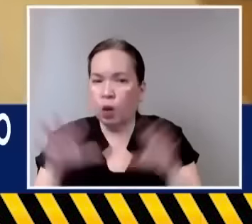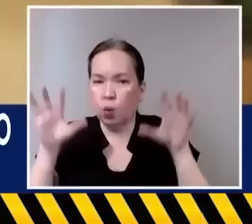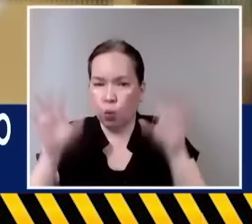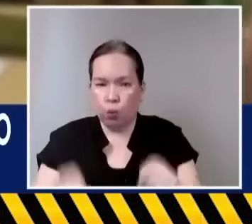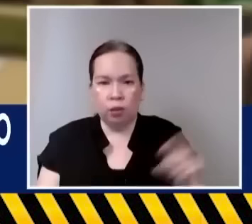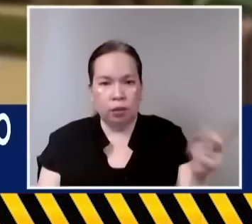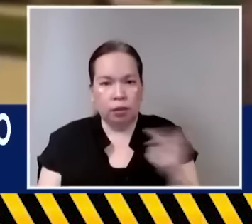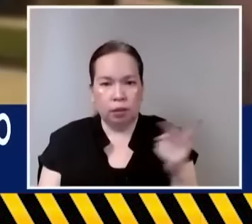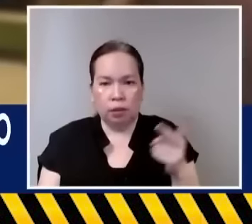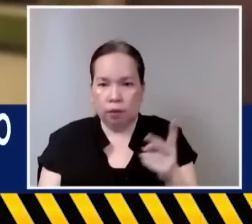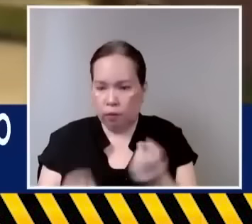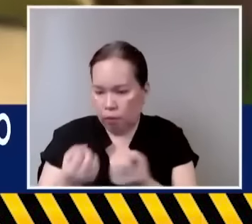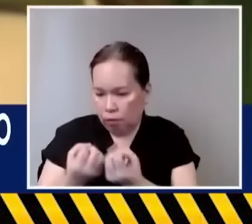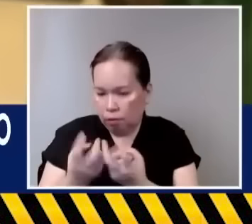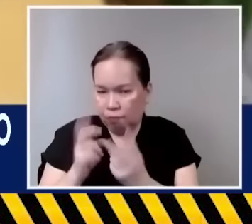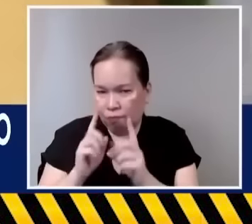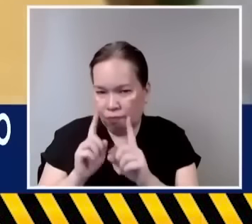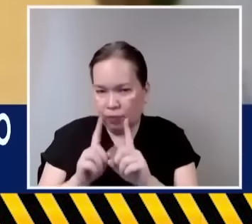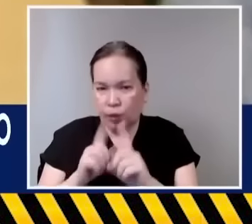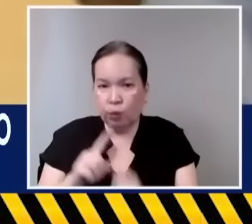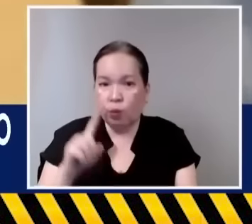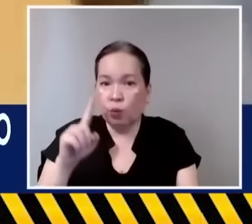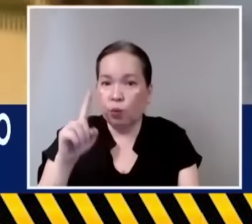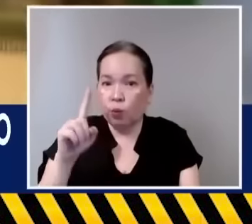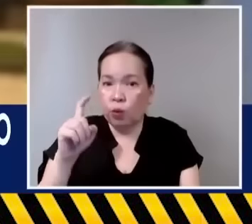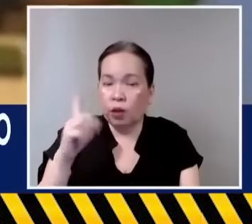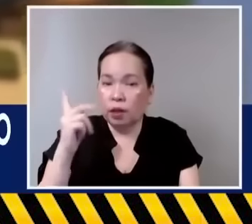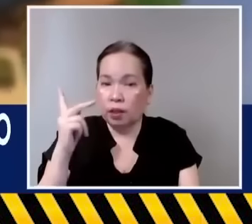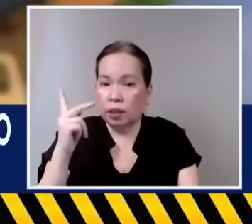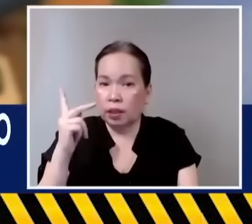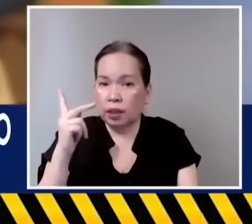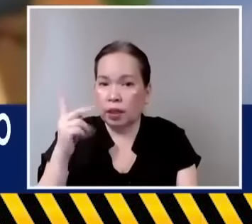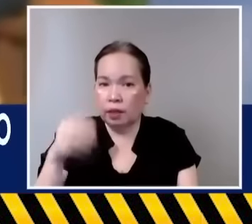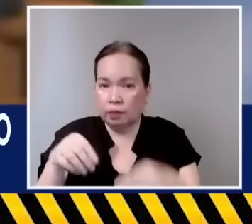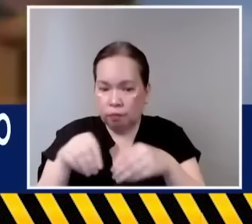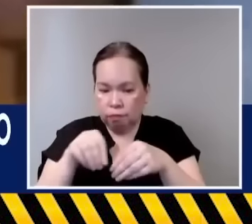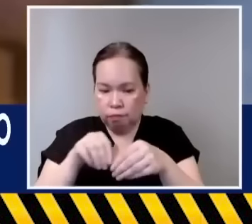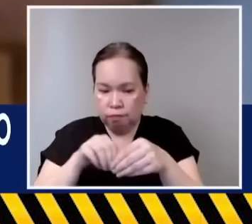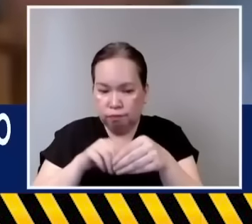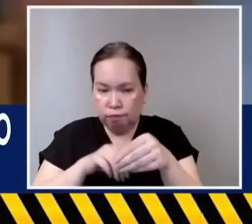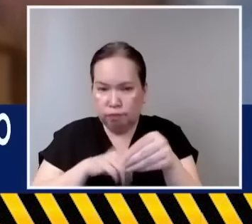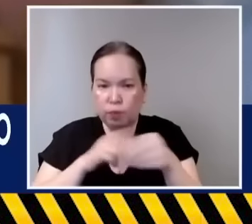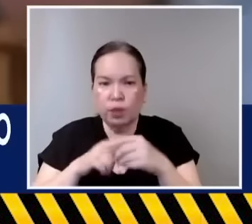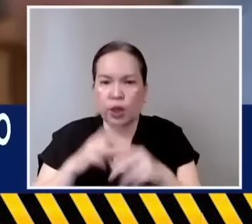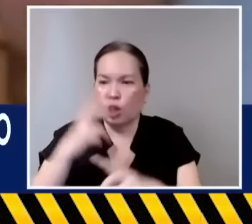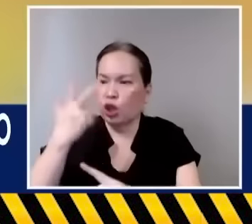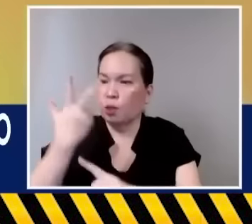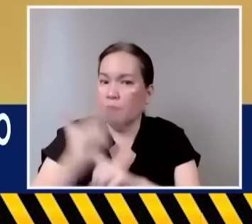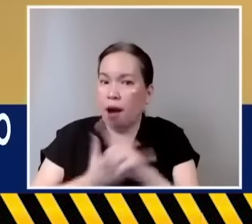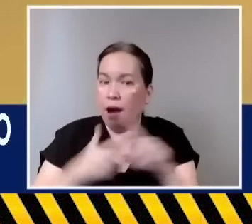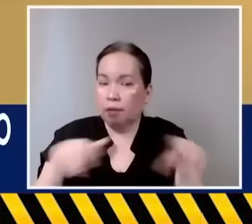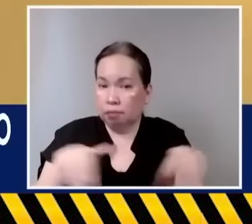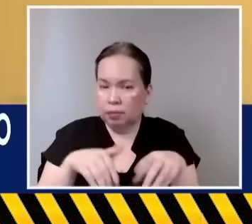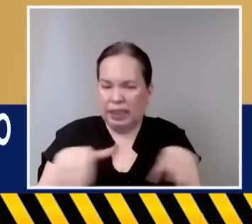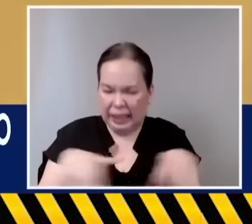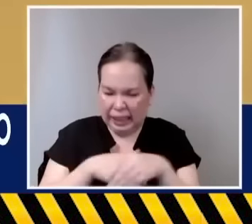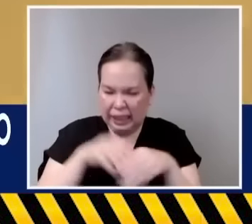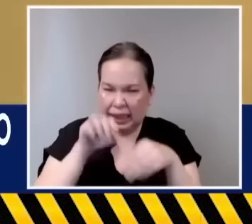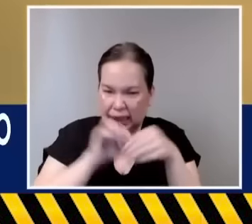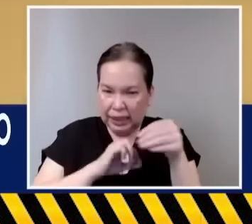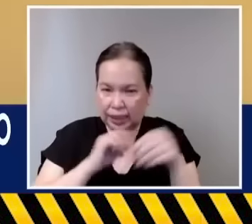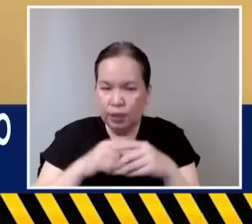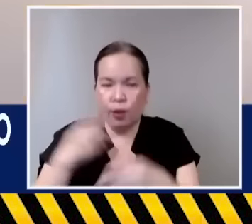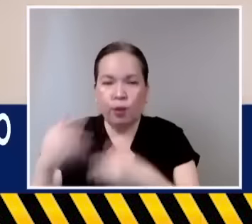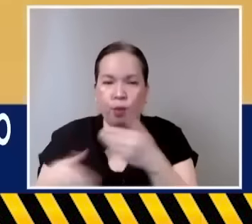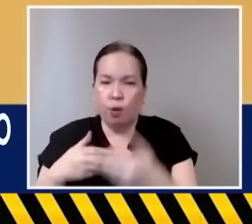100,000 pesos naman ang singil niya para rin sa annulment case na 1 to 3 months na processing, kung saan hindi na raw kailangan humarap sa